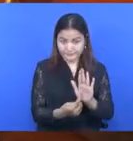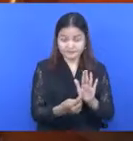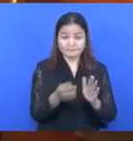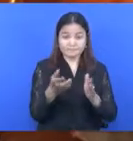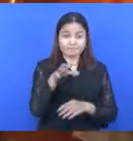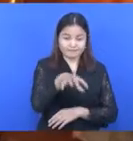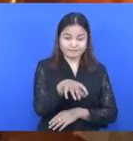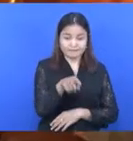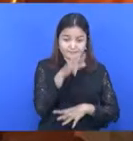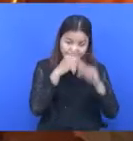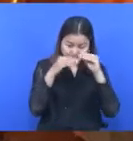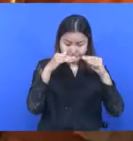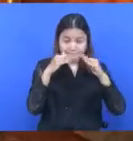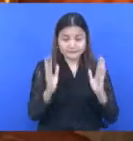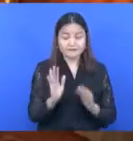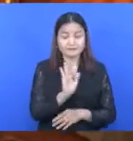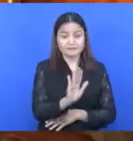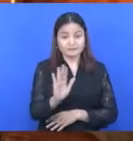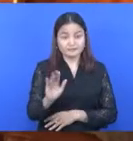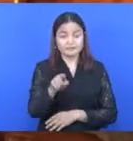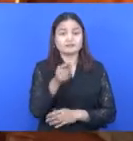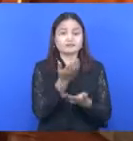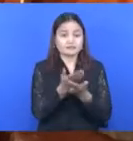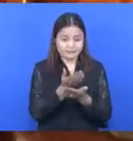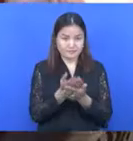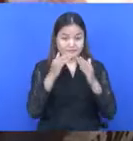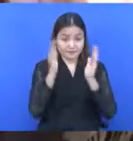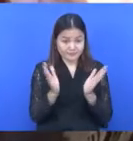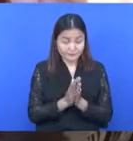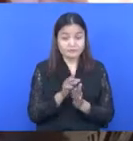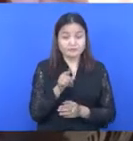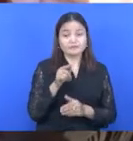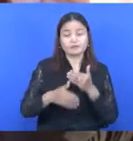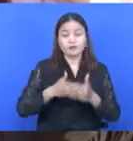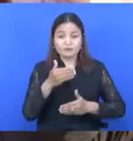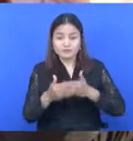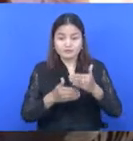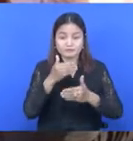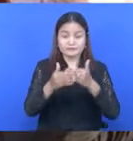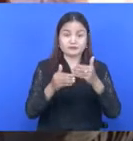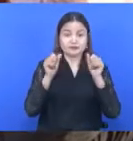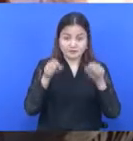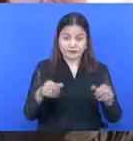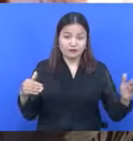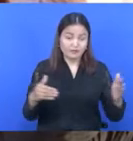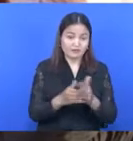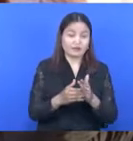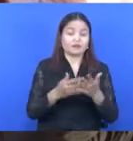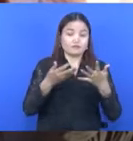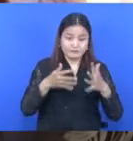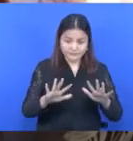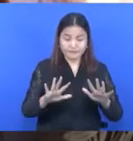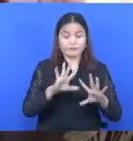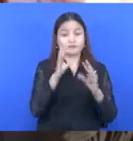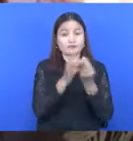ឋានសាលានៅវត្តហតិវតនារាមហៅវត្តក្ដុលដែលកំពុងតែដំណើរការសាងសង់នេះនឹងត្រូវបញ្ចប់ការសាងសង់រួចរាល់ជាស្